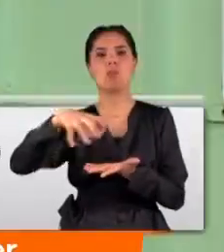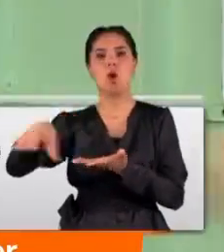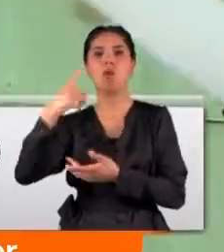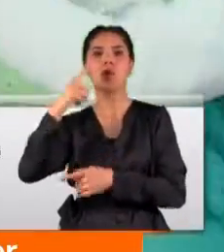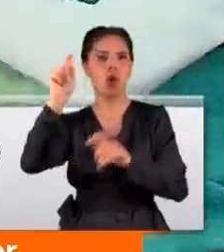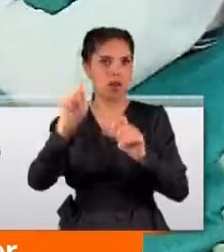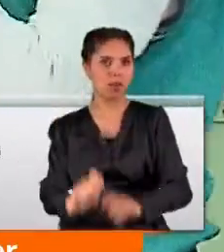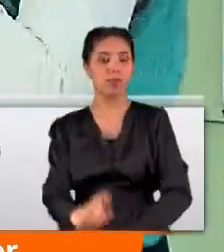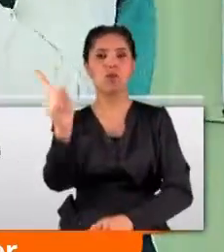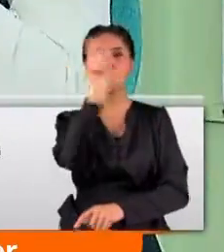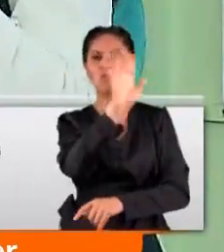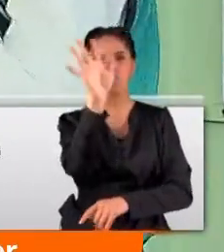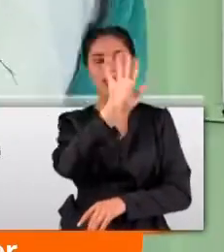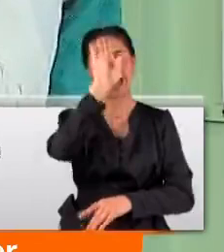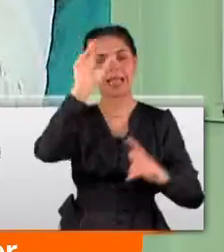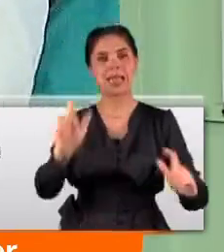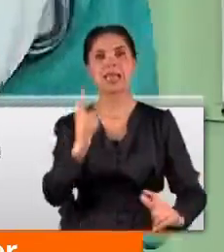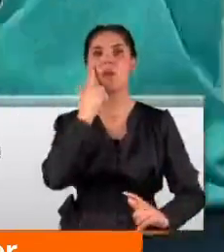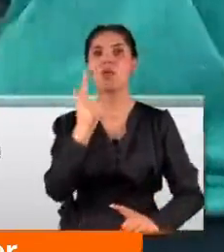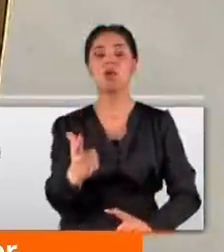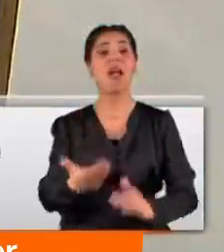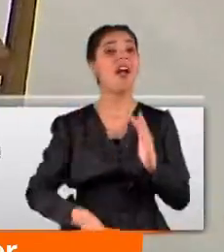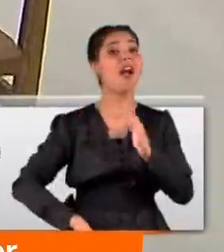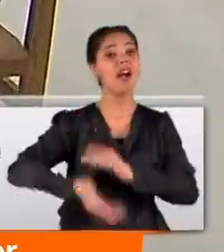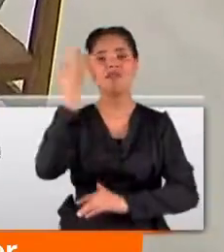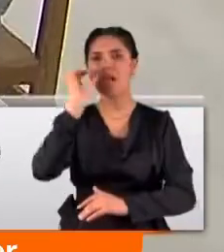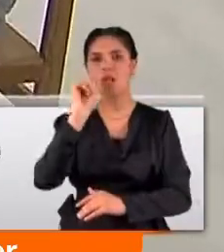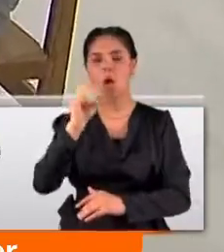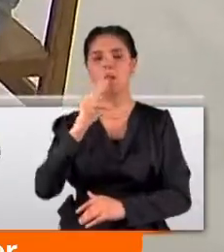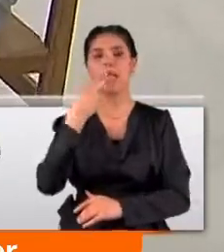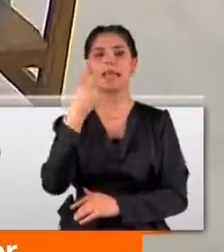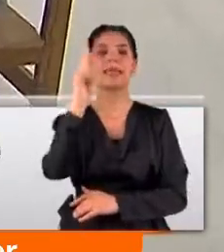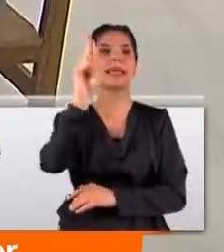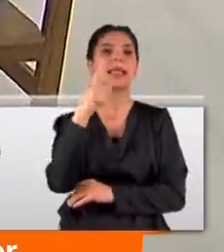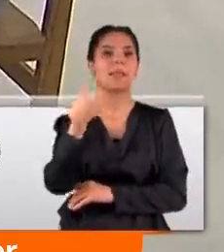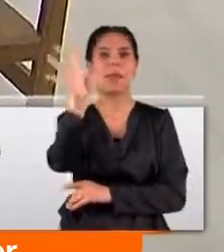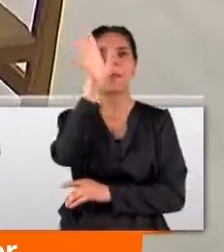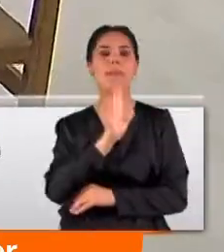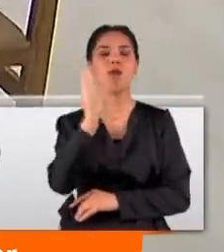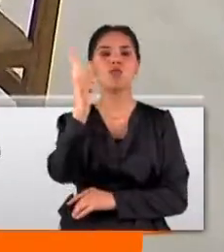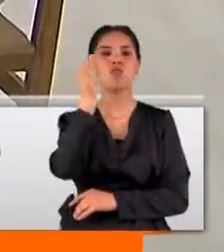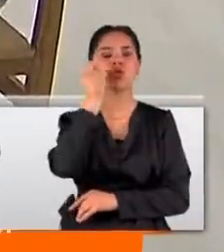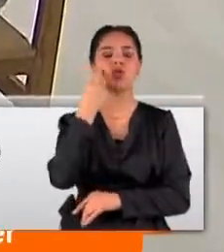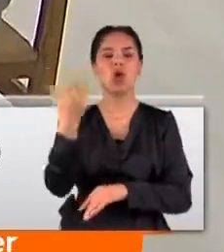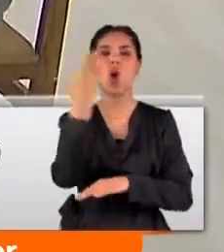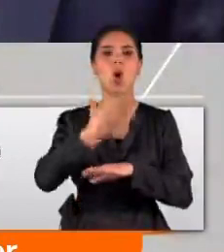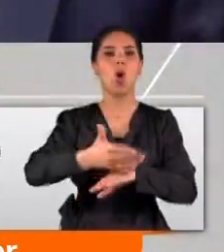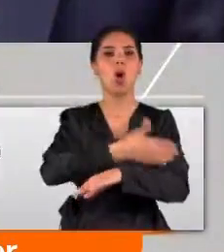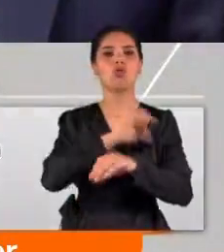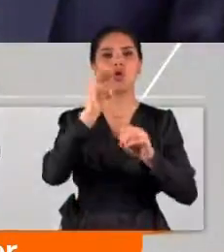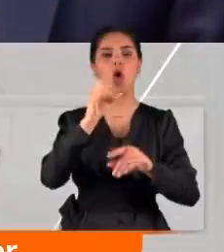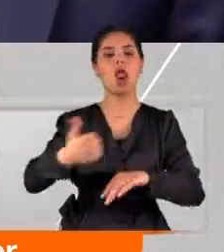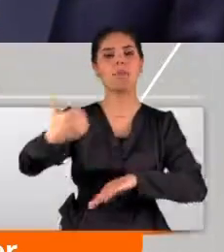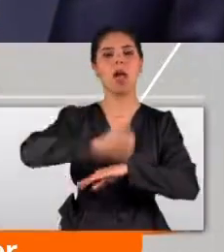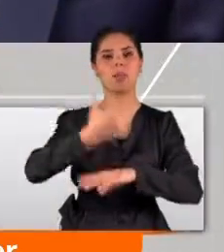gerçekleştirilecek. %50'si İstanbul'a yapılacak. En fazla öğretmen 7503 kişiyle okul öncesi için atanacak. İlk